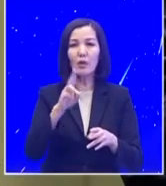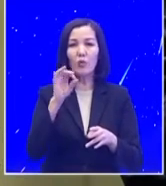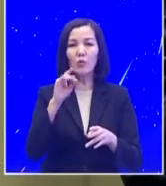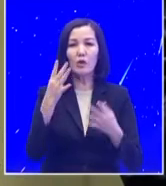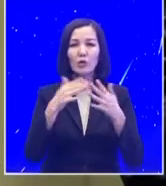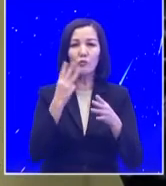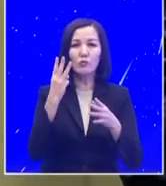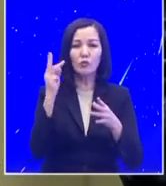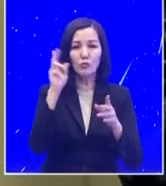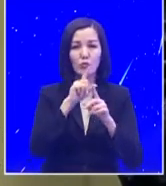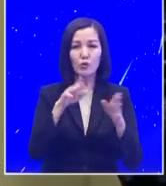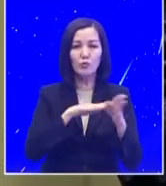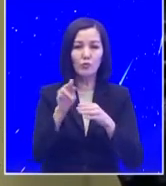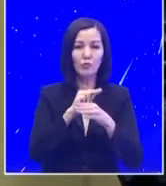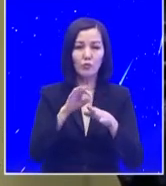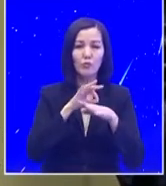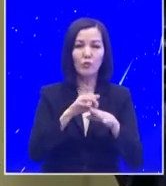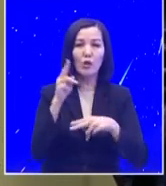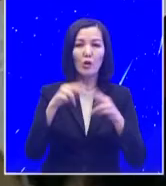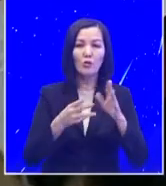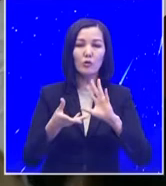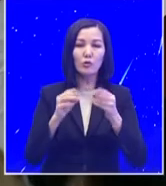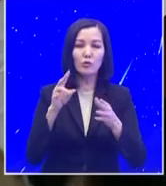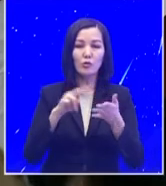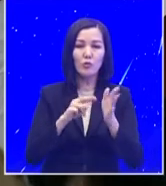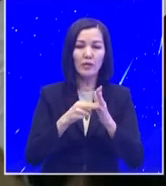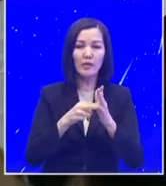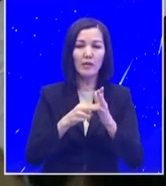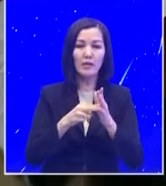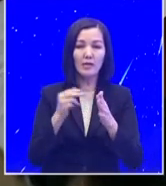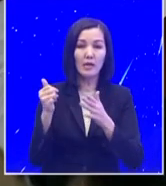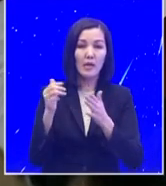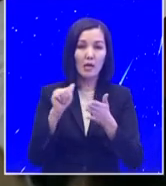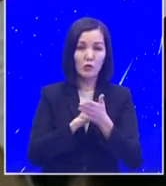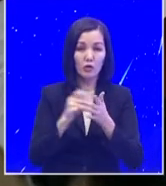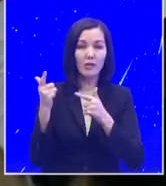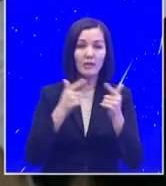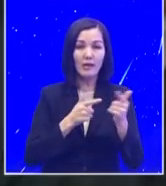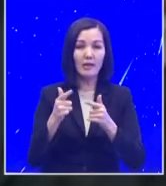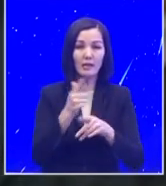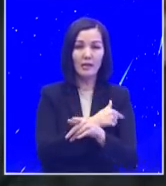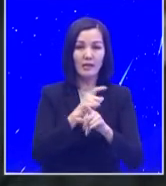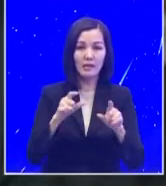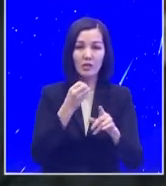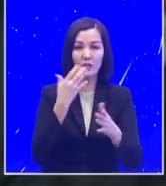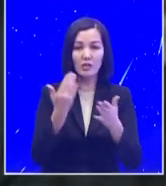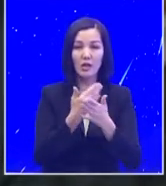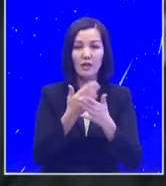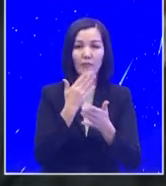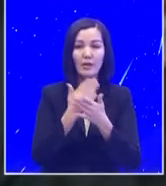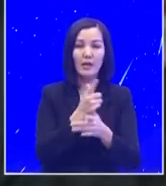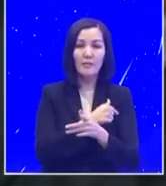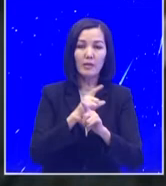3 мектеп күрделі жөндеуден өтеді. Құрылыстың жобалық сметалық құжаттары әзір. Аққалатылар үшінде қуаныш бар. Бұл